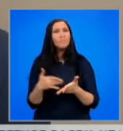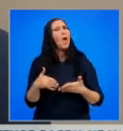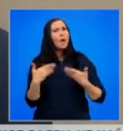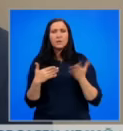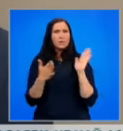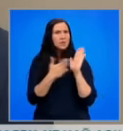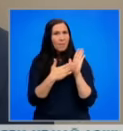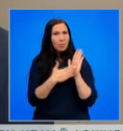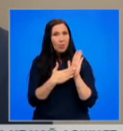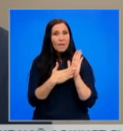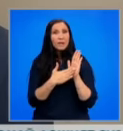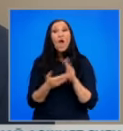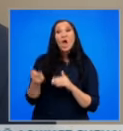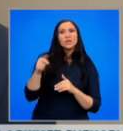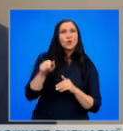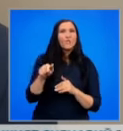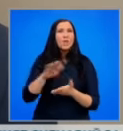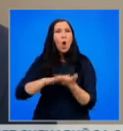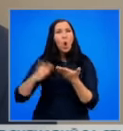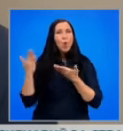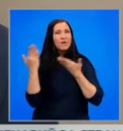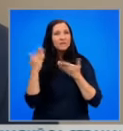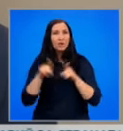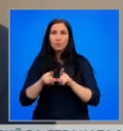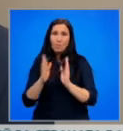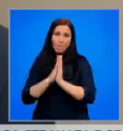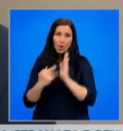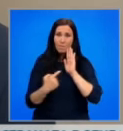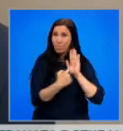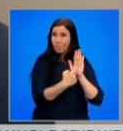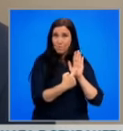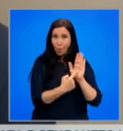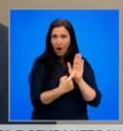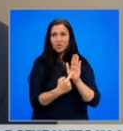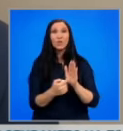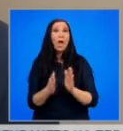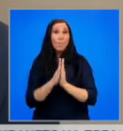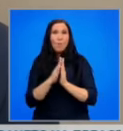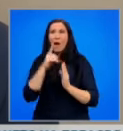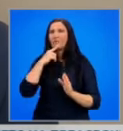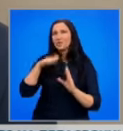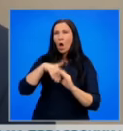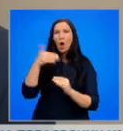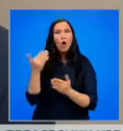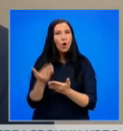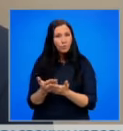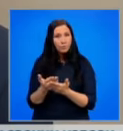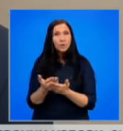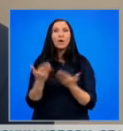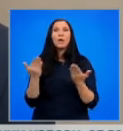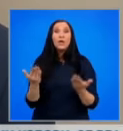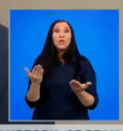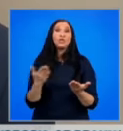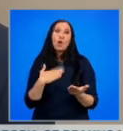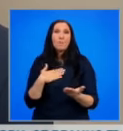Изискахме документи от съответния университет, като ги помолихме да ни покажат съответната молба за отпуск и часа